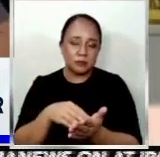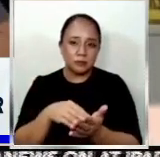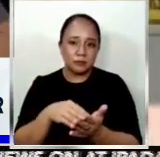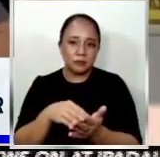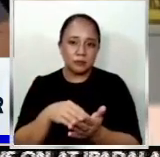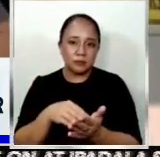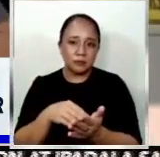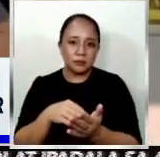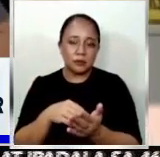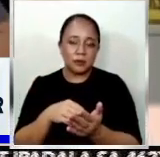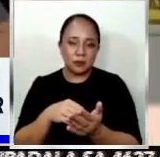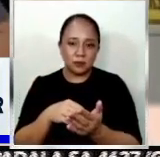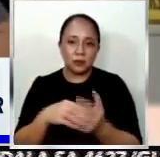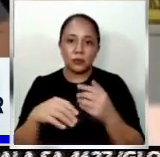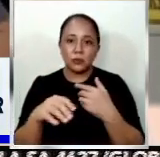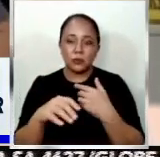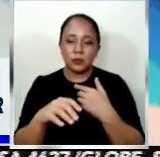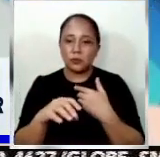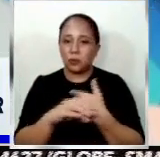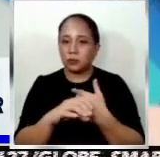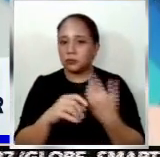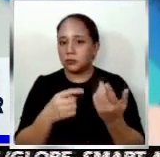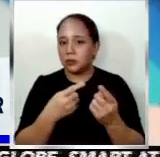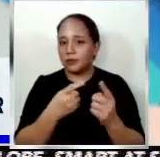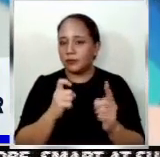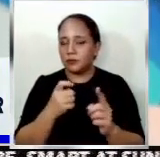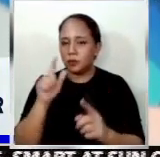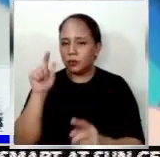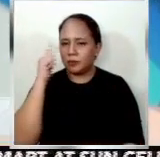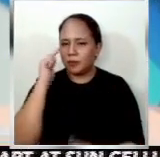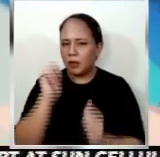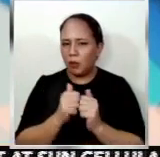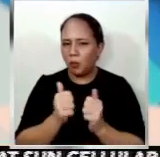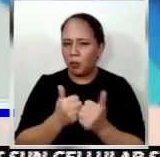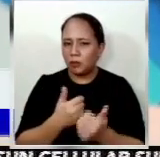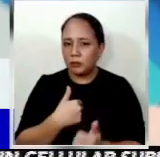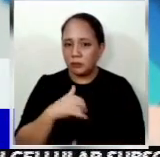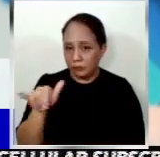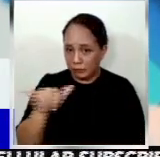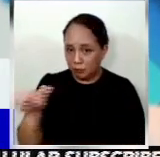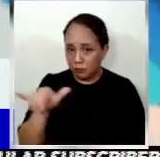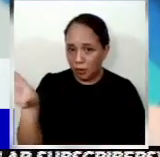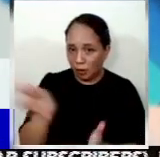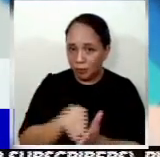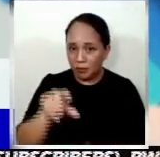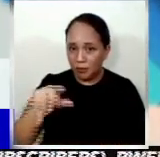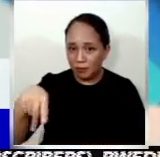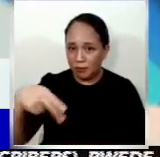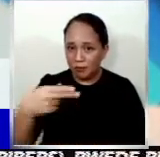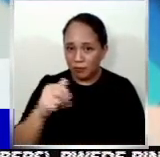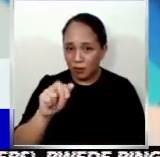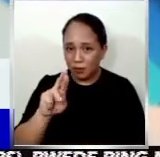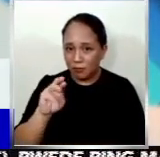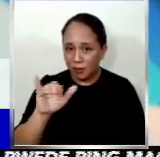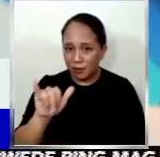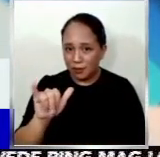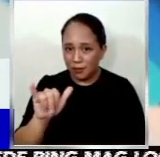pesos na pondo sa galing sa gobyerno. Paano? Ito ba e formalin ng DSWD o